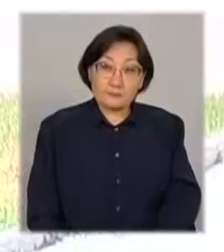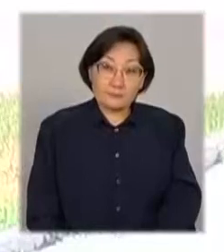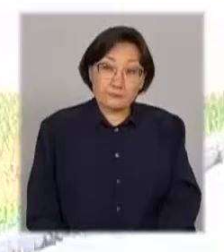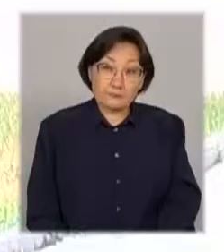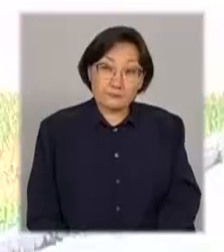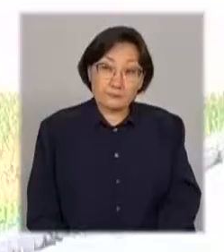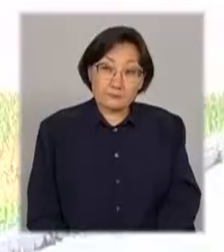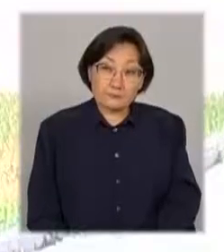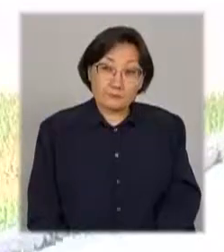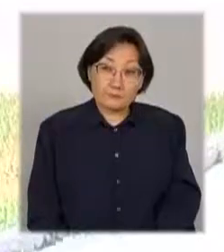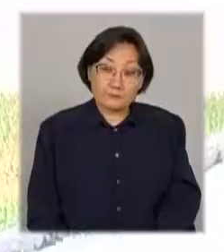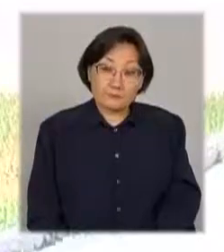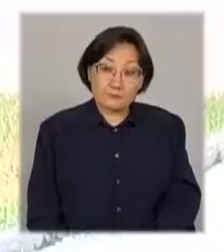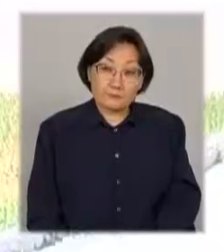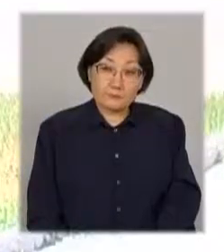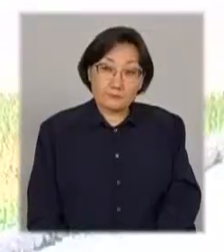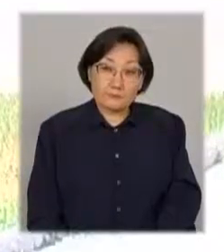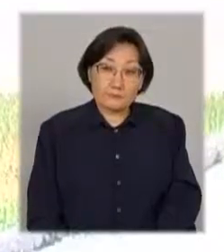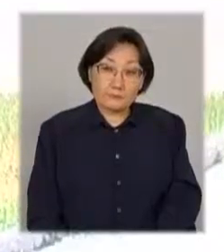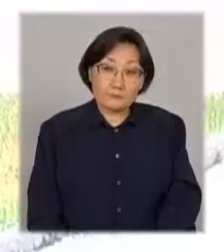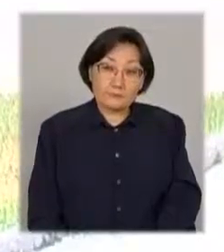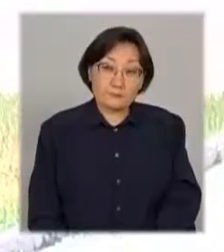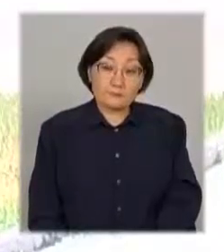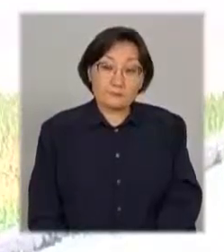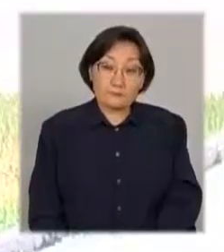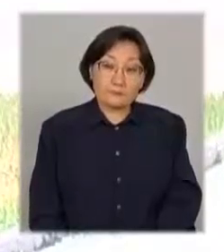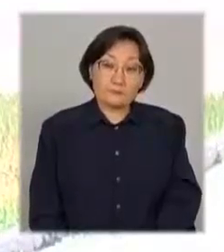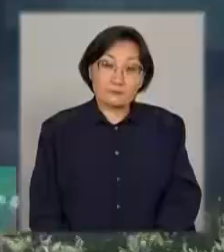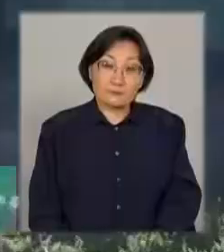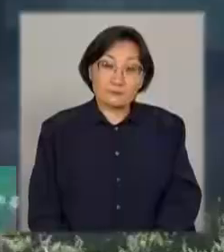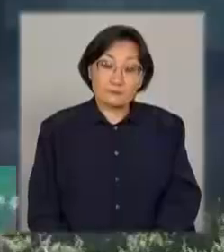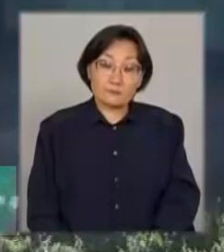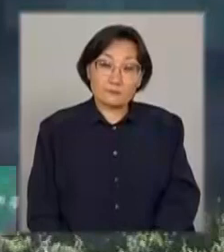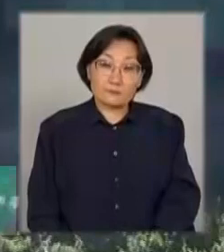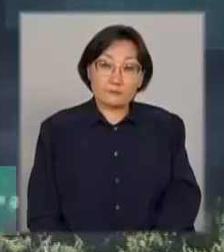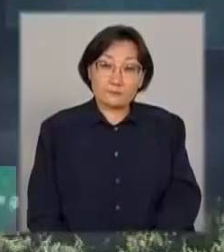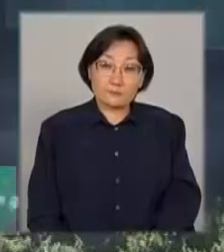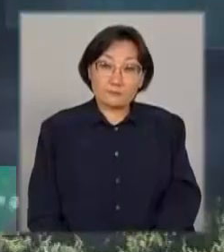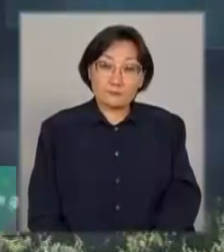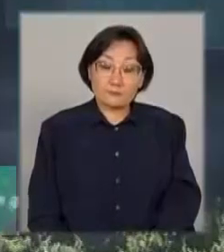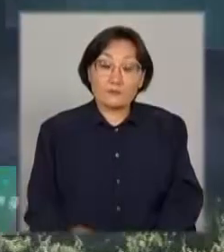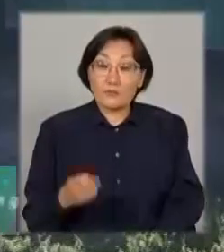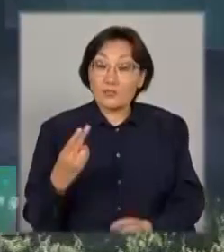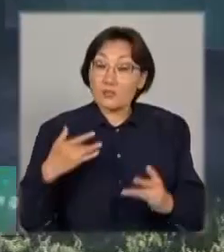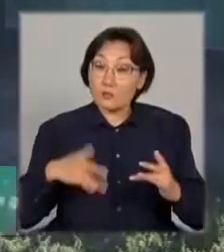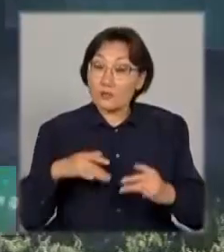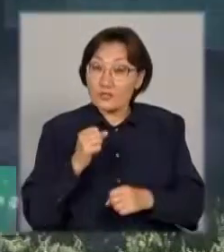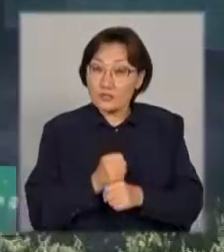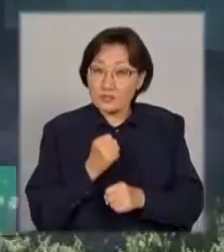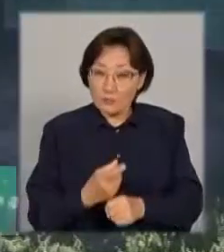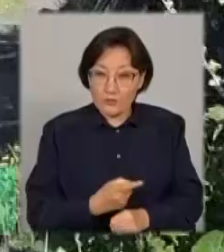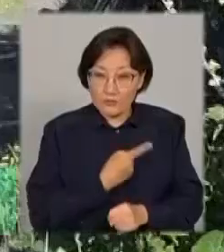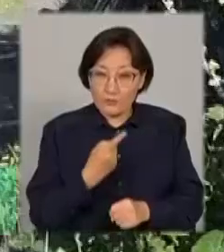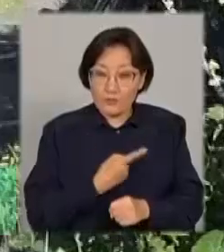алушылар тұрғындар емес біз. Сондықтан олардың алдын ала төлем алатын ешқандай құқығы жоқ. Айта кетейік, биыл Петропавлда 400